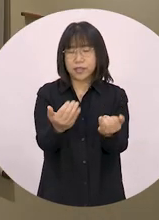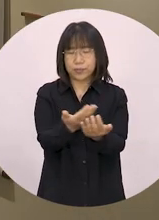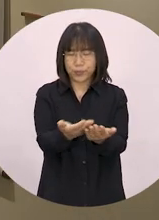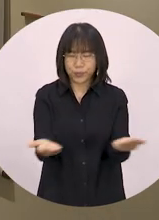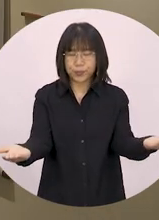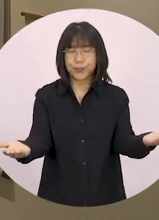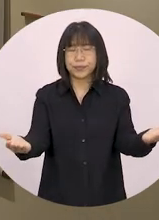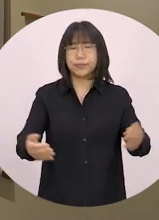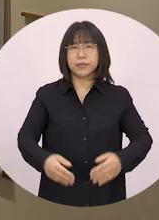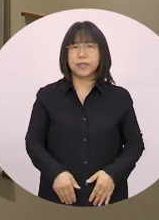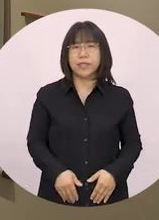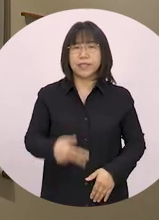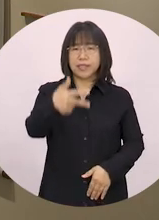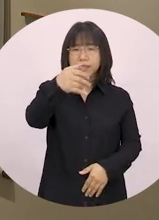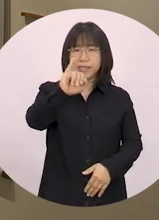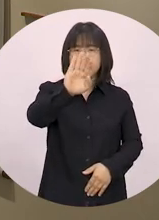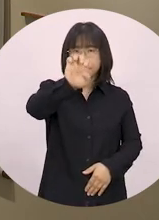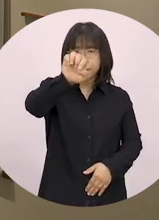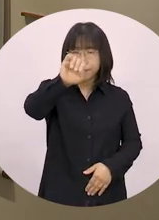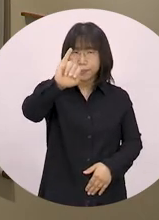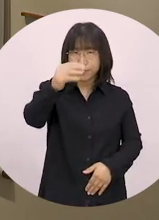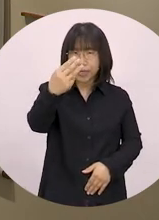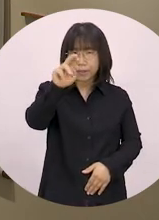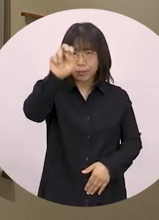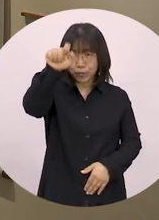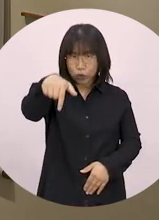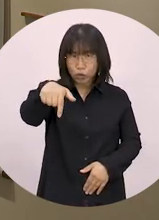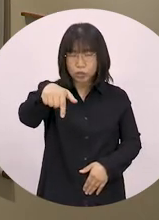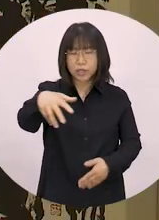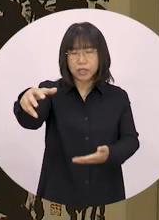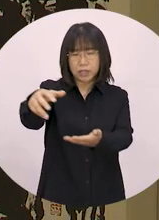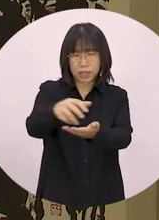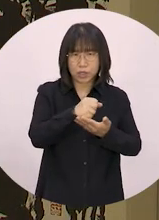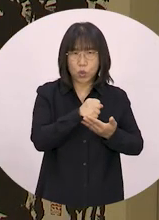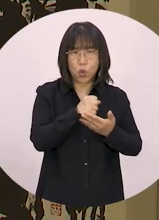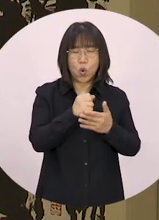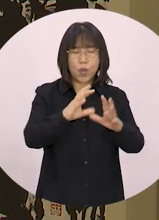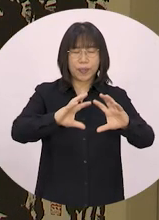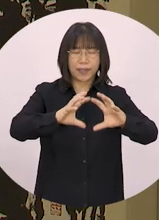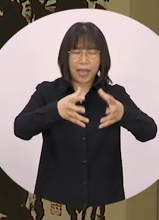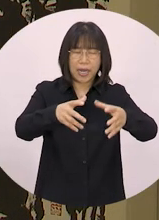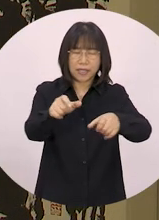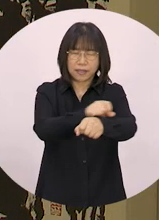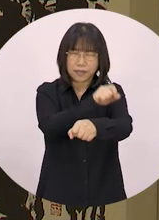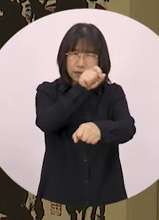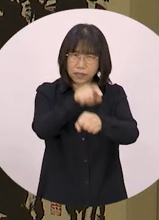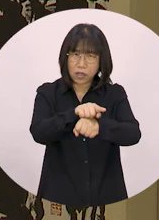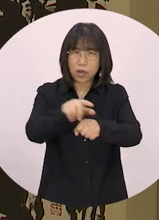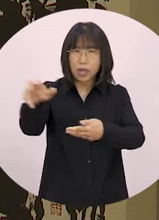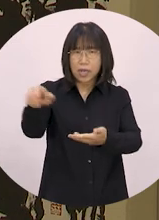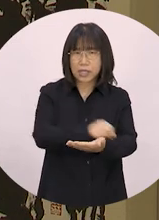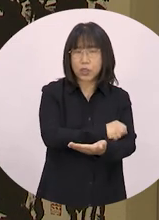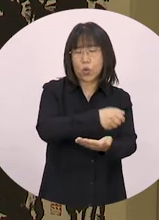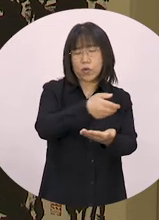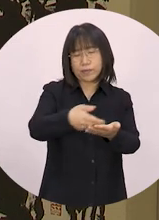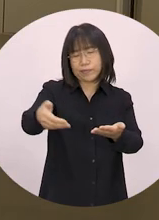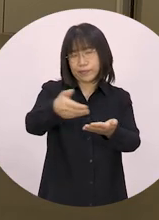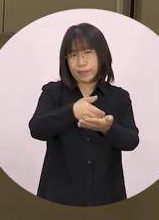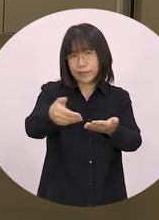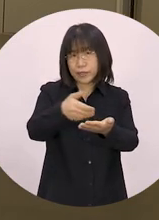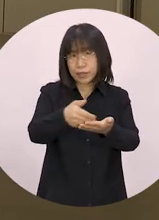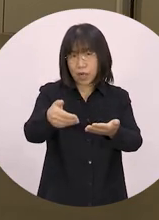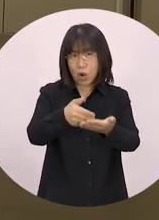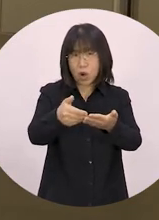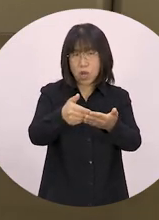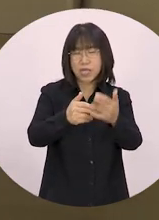작품을 한자리에 모았습니다. 지필묵을 기본 재료로 각국의 고유한 표현 방식을 토대로 한 그들만의 회화적